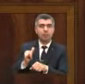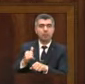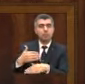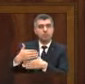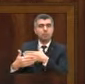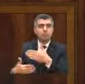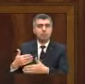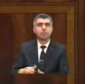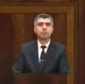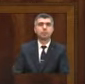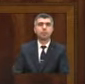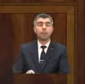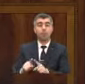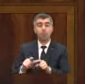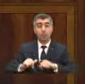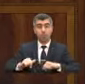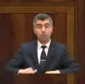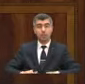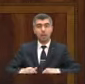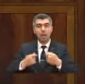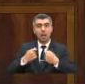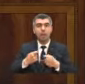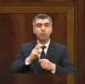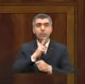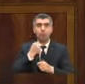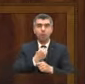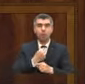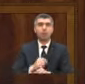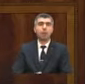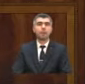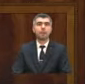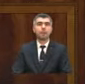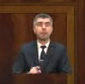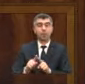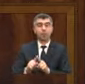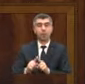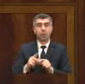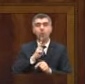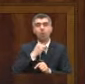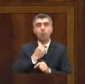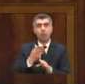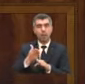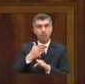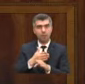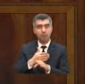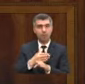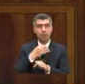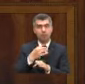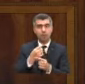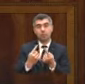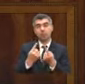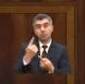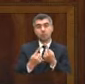المرحله. السيد الوزير والسيد رئيس الحكومه والوزير اللي معني في الحكومه السابقه كنطلب منه باش يتحلل او لا